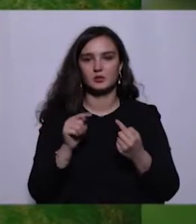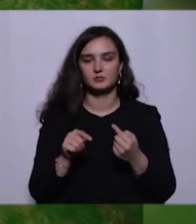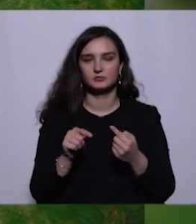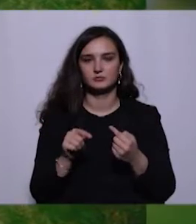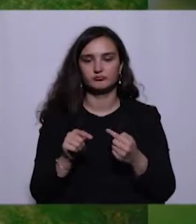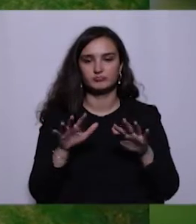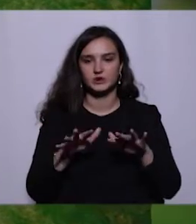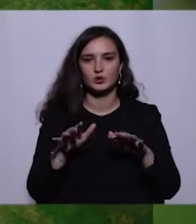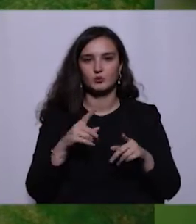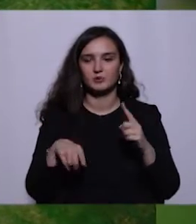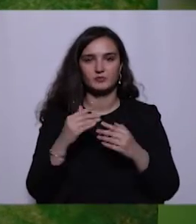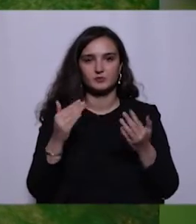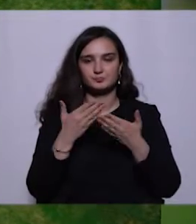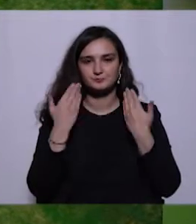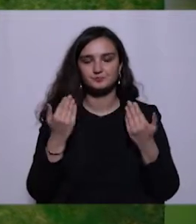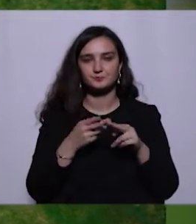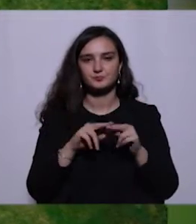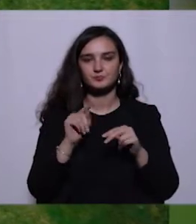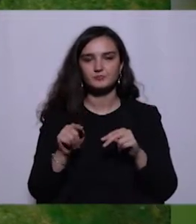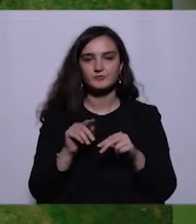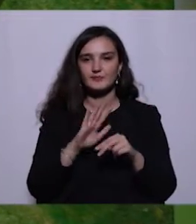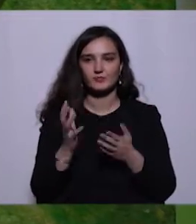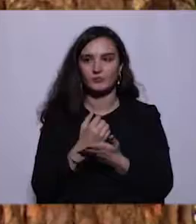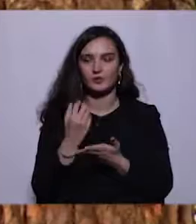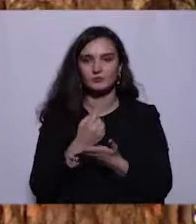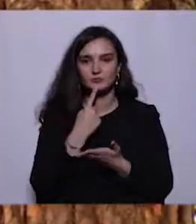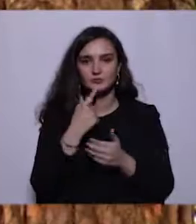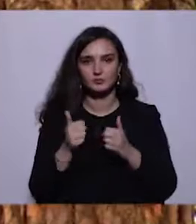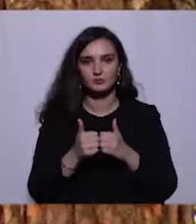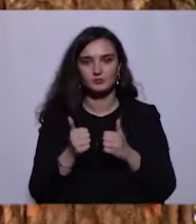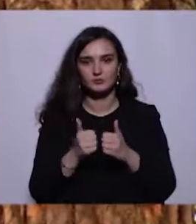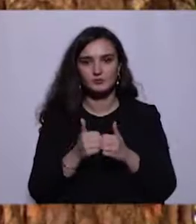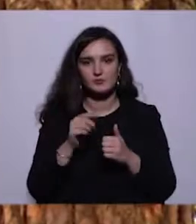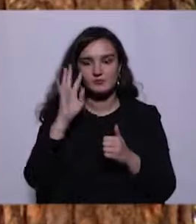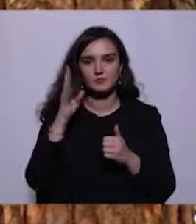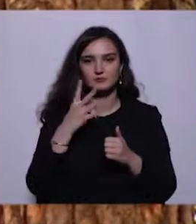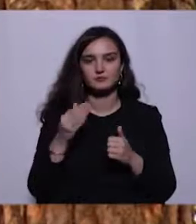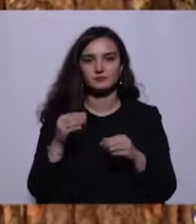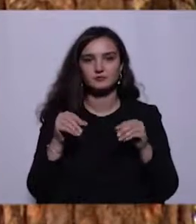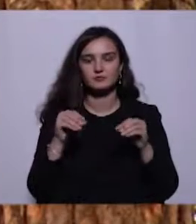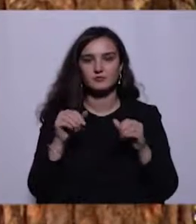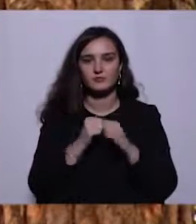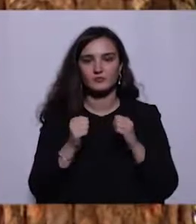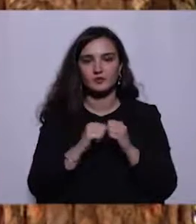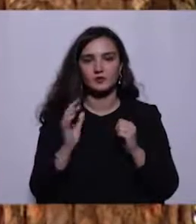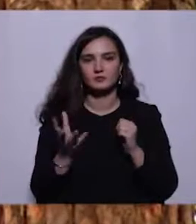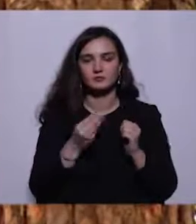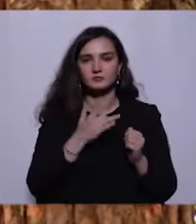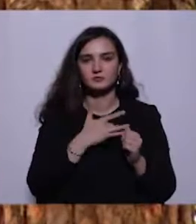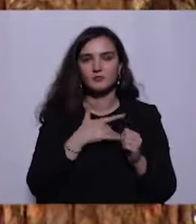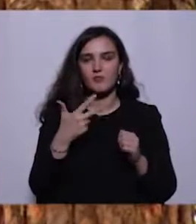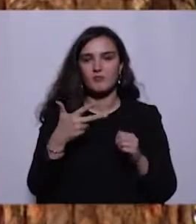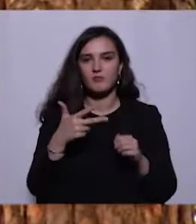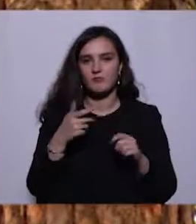კონსტრუქცია, ადგილობრივი არ არის. ანუ არ მოიპოვება ახლოს. აი ნაცრისფერი ქვიშაქვის ლოდები სადღაც